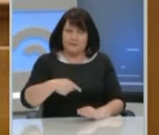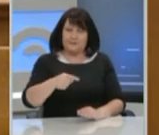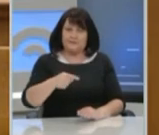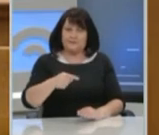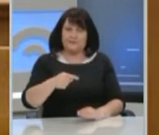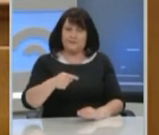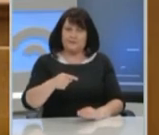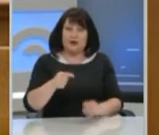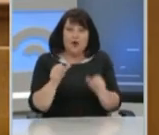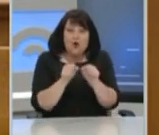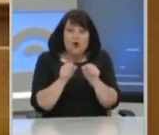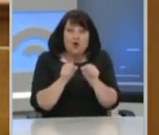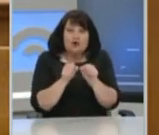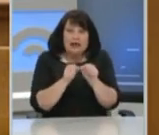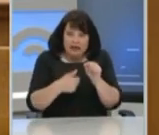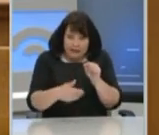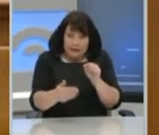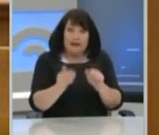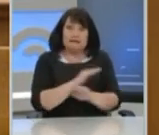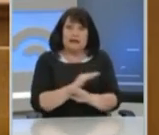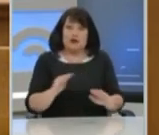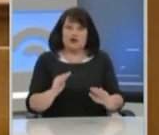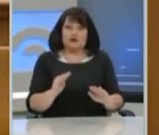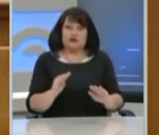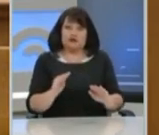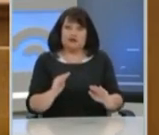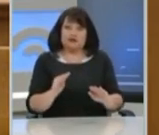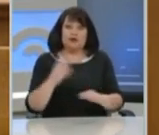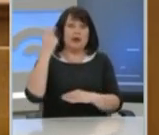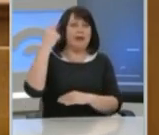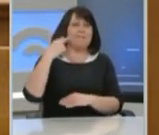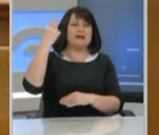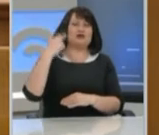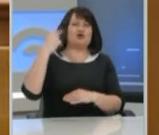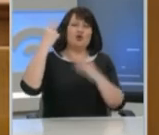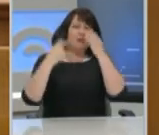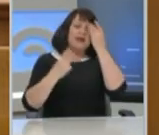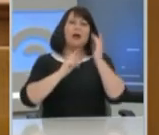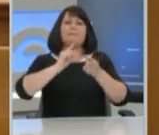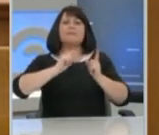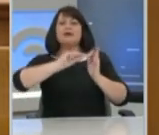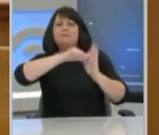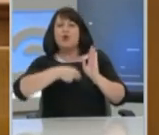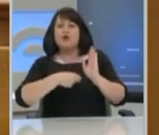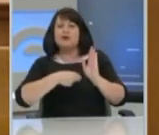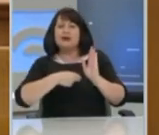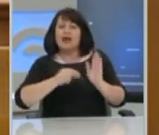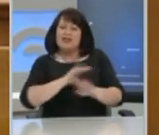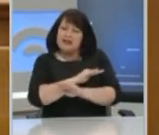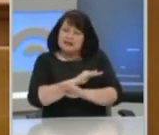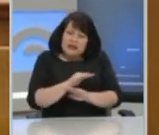και είμαστε πιο κοντά από ποτέ για να κλείσει θα είναι η παρένθεση της Επιτροπίας, η παρένθεση των μνημονίων και της